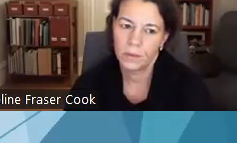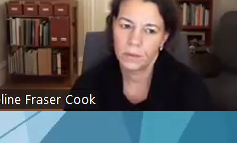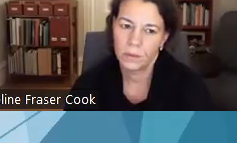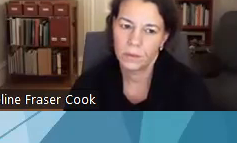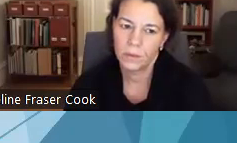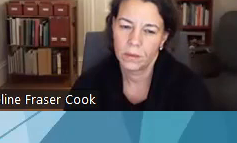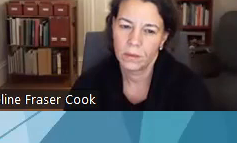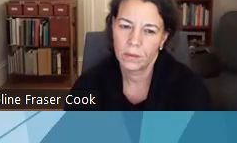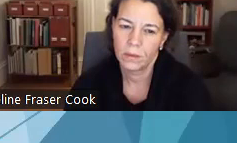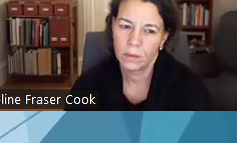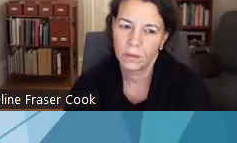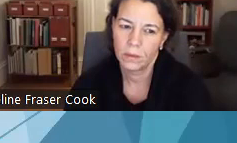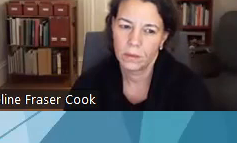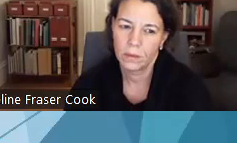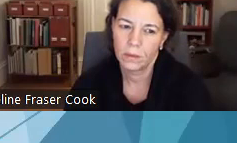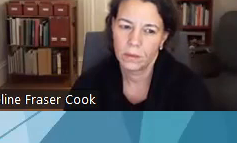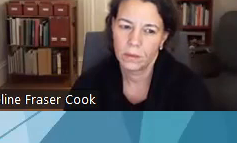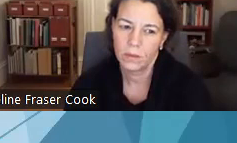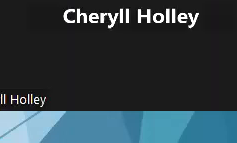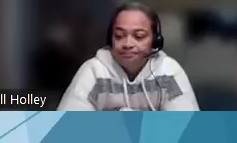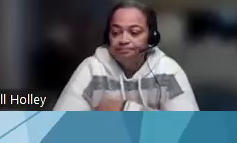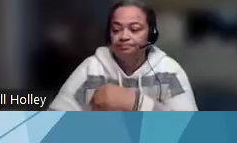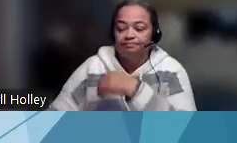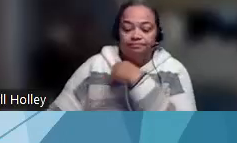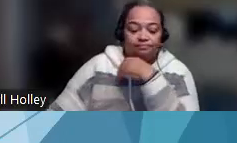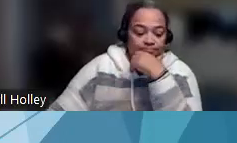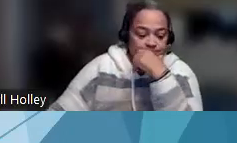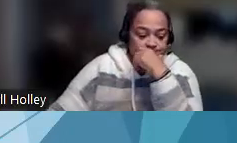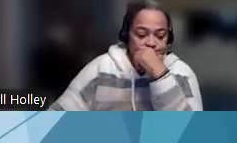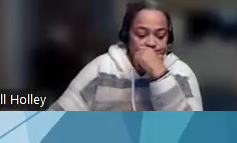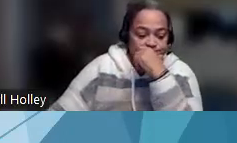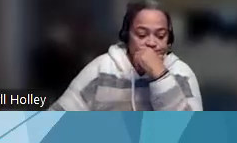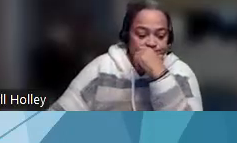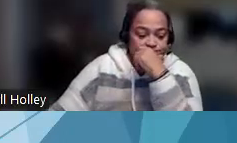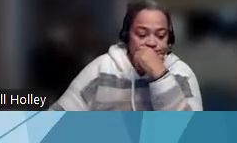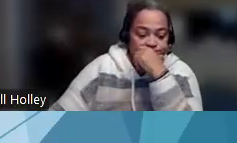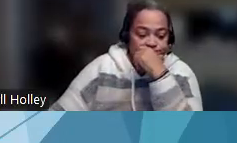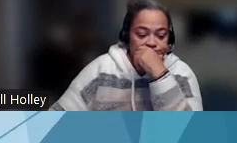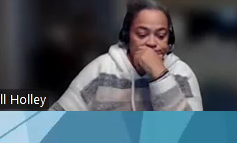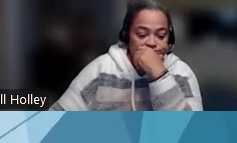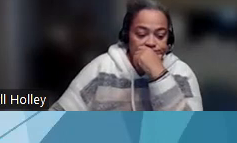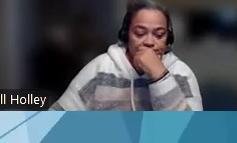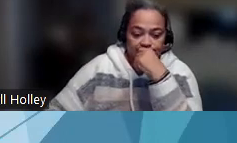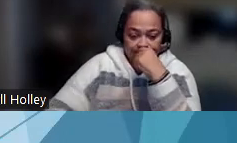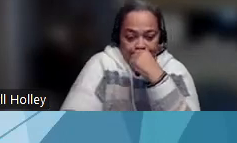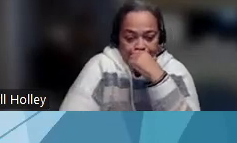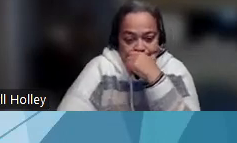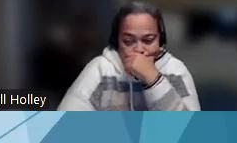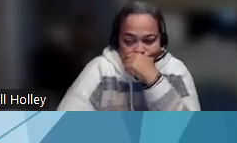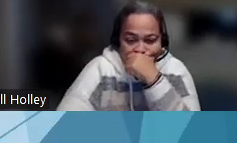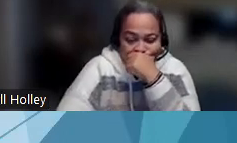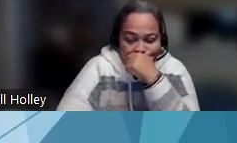Cheryl Holly, do you vote in favor? Cheryl Hawley, est-ce que vous votez pour nous, Caroline Hahn, pour nous